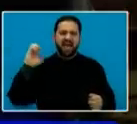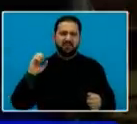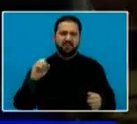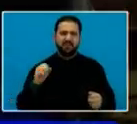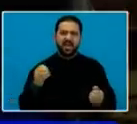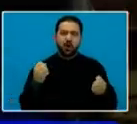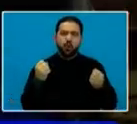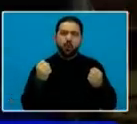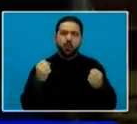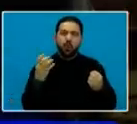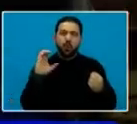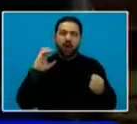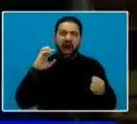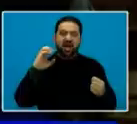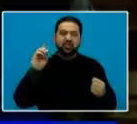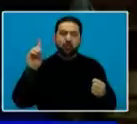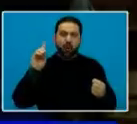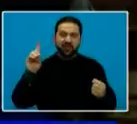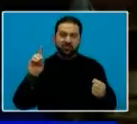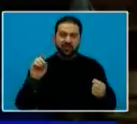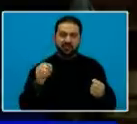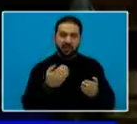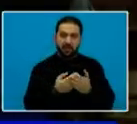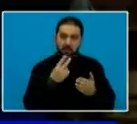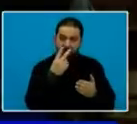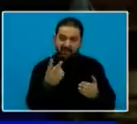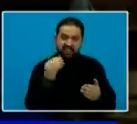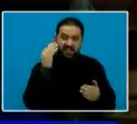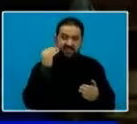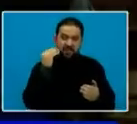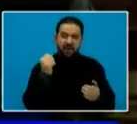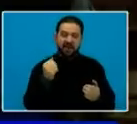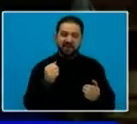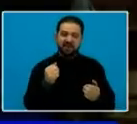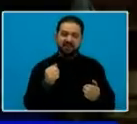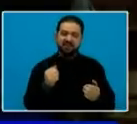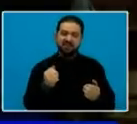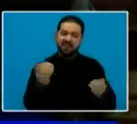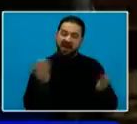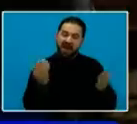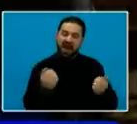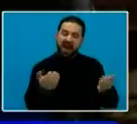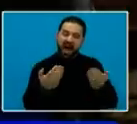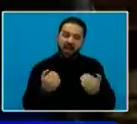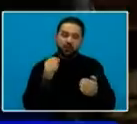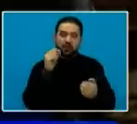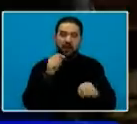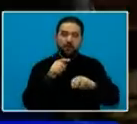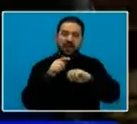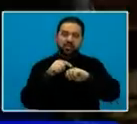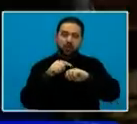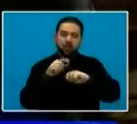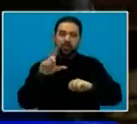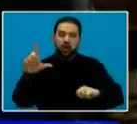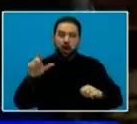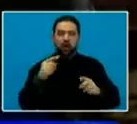Este teribil să vezi o femeie care reușește să-și aducă soțul la biserică după ce omul acela nu călcase în viața lui, nici măcar la